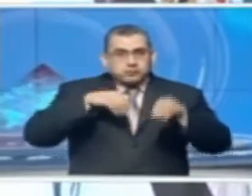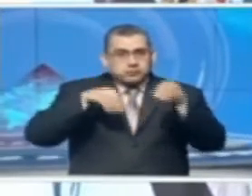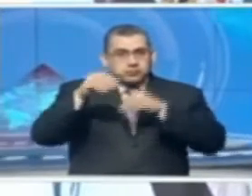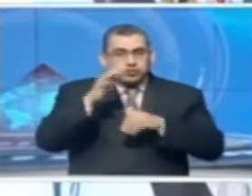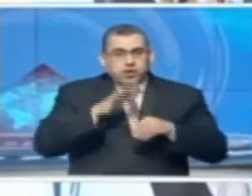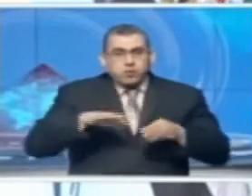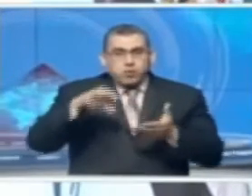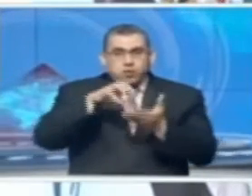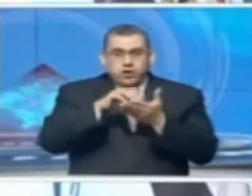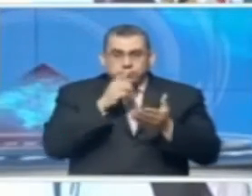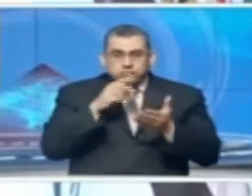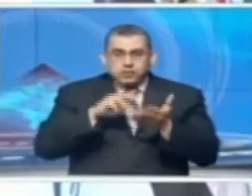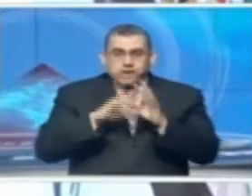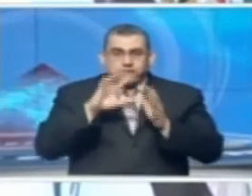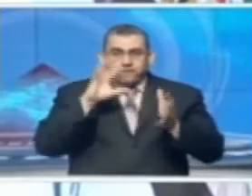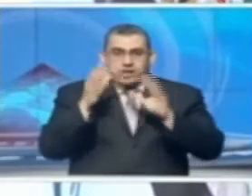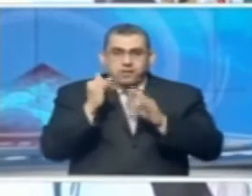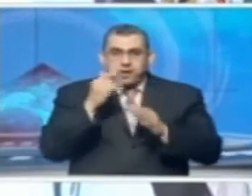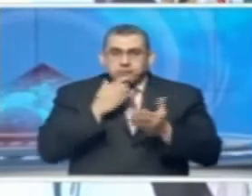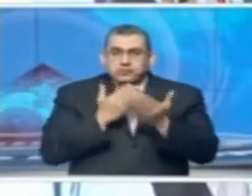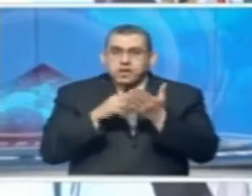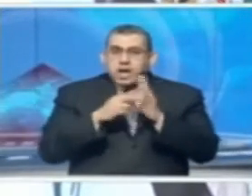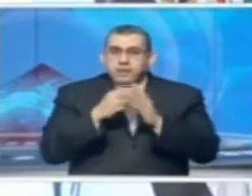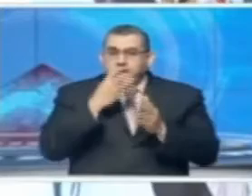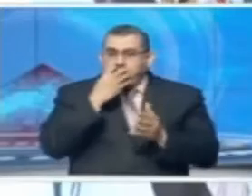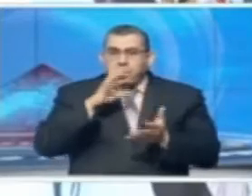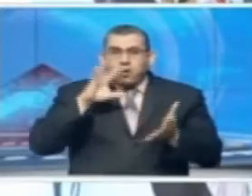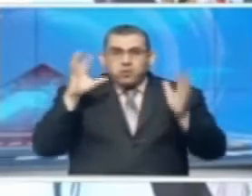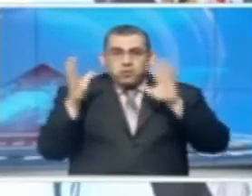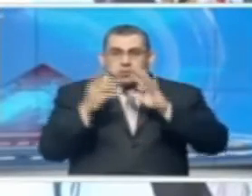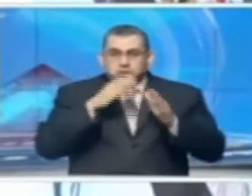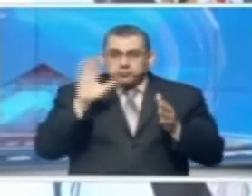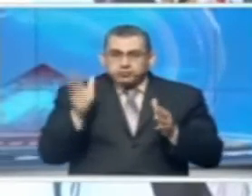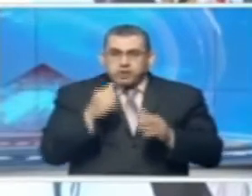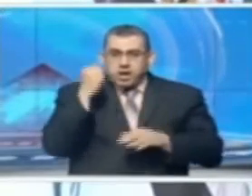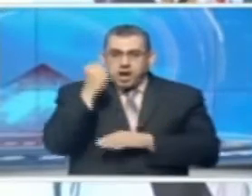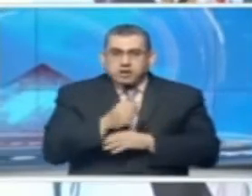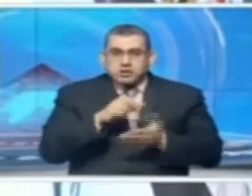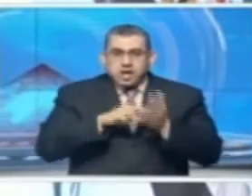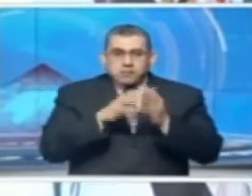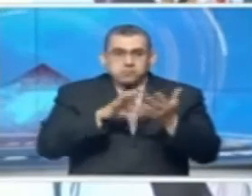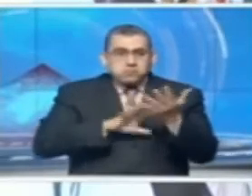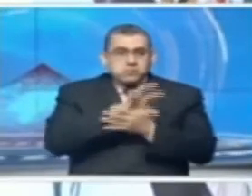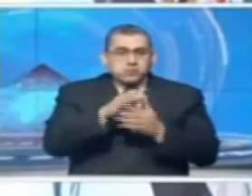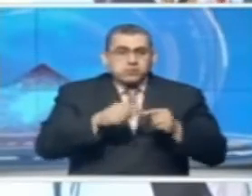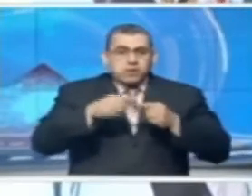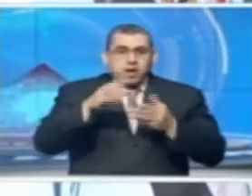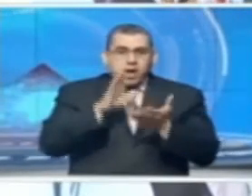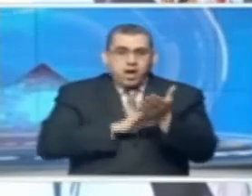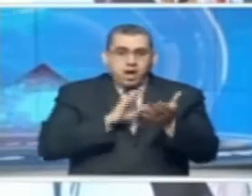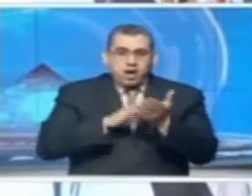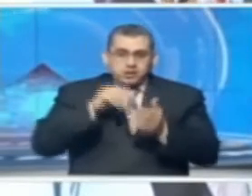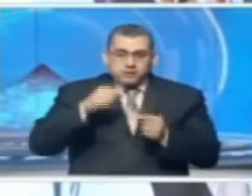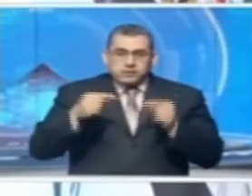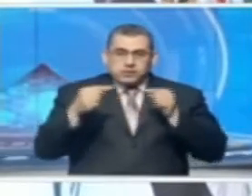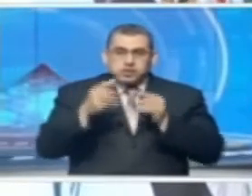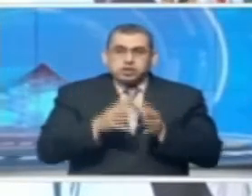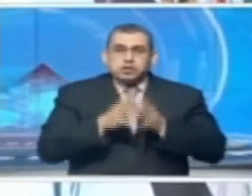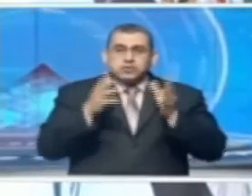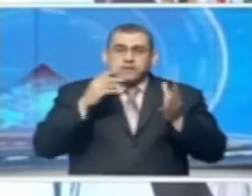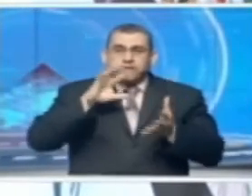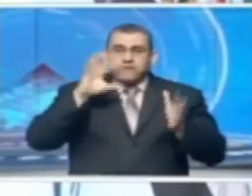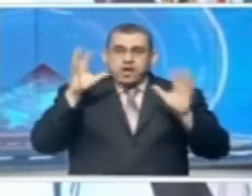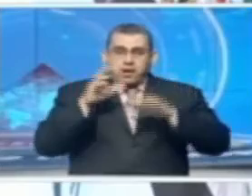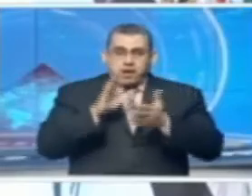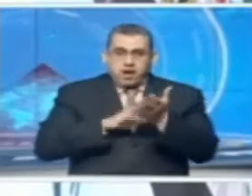الشرق الأوسط والعالم بقضايا البيئة التي باتت تمثل مشاكلها خطرا وتحديا كبيرا يهدد